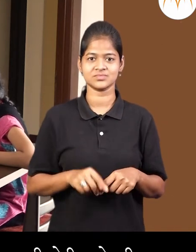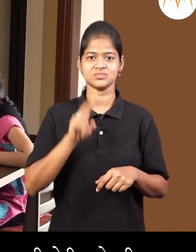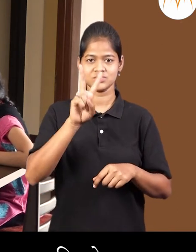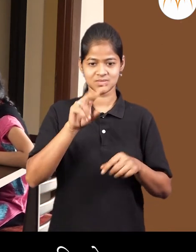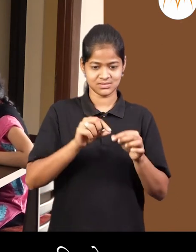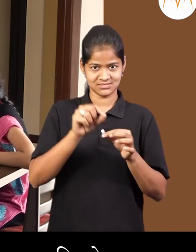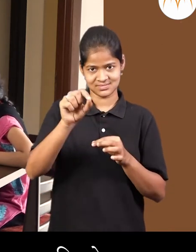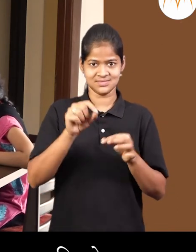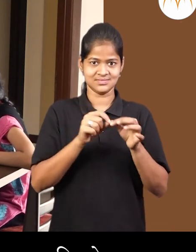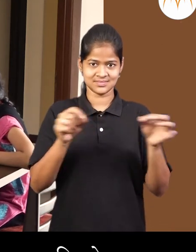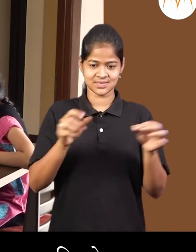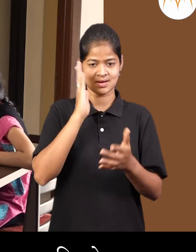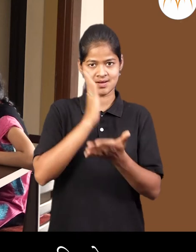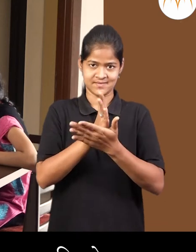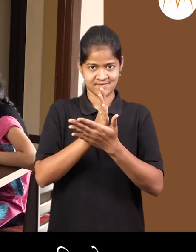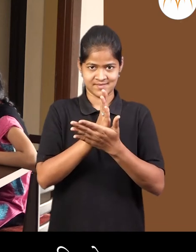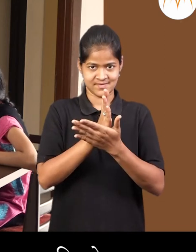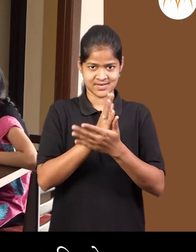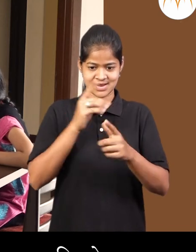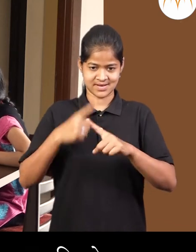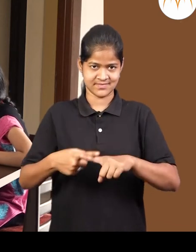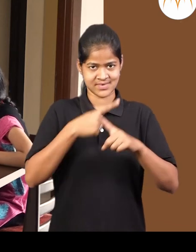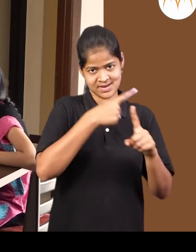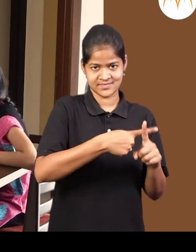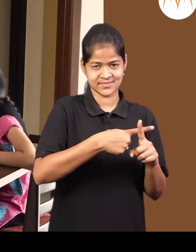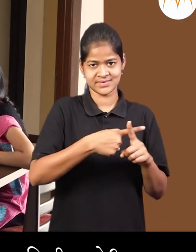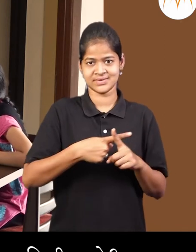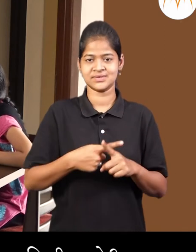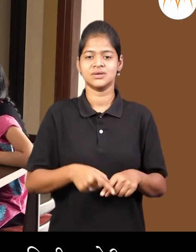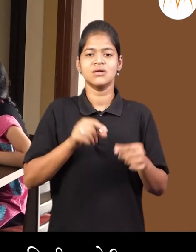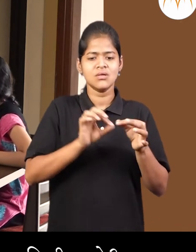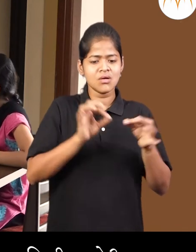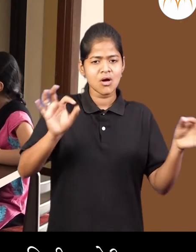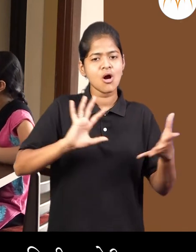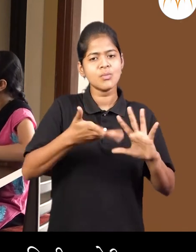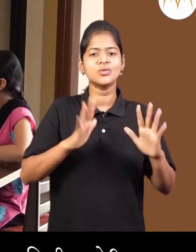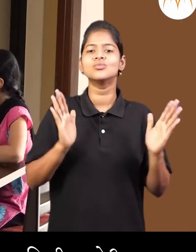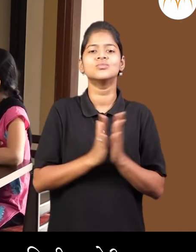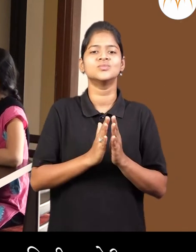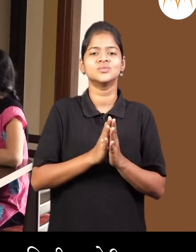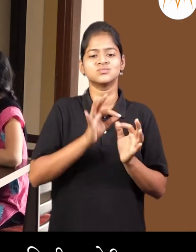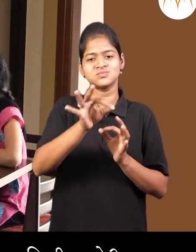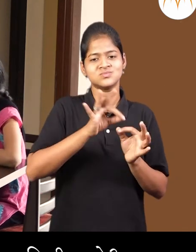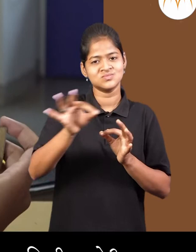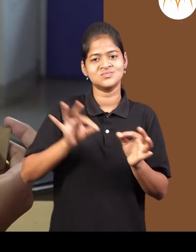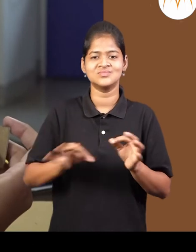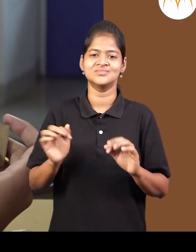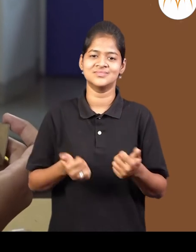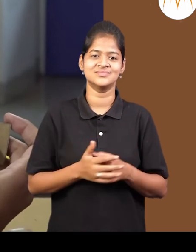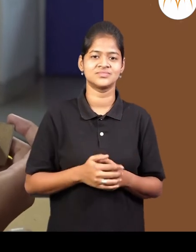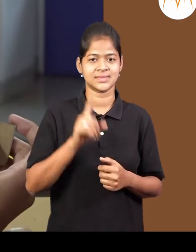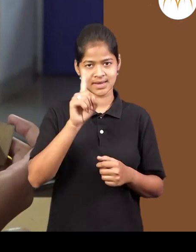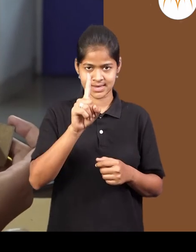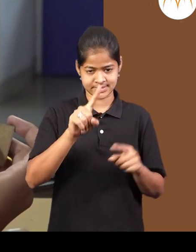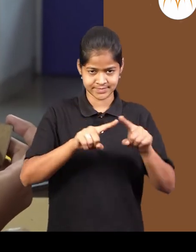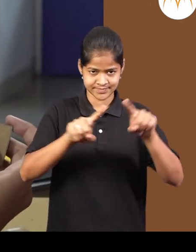केली की मोठ्या भागाचं क्षेत्रफळ आपल्याला मिळतं. मला सांग बरं, या तुकड्याचं क्षेत्रफळ किती आहे? हा एक